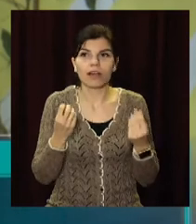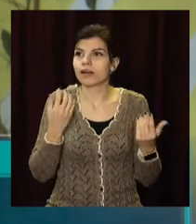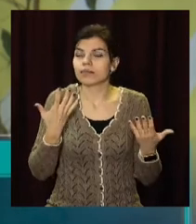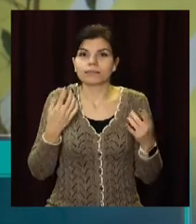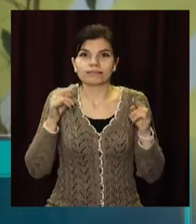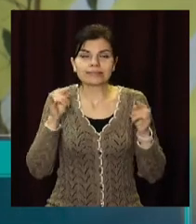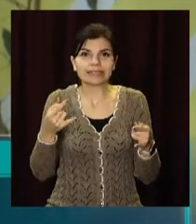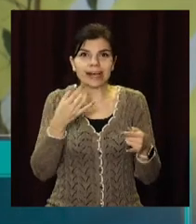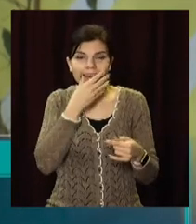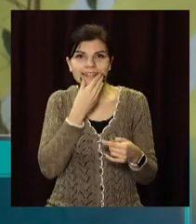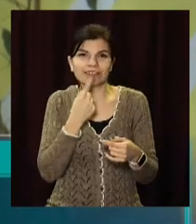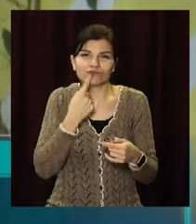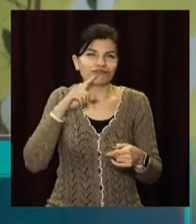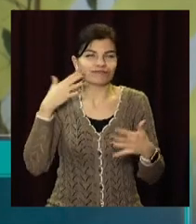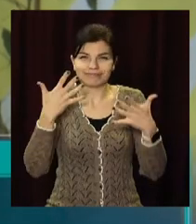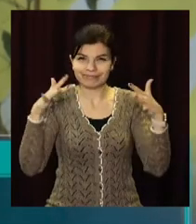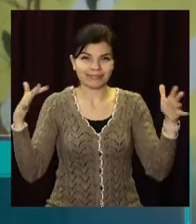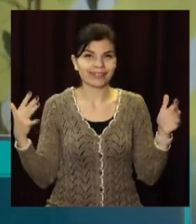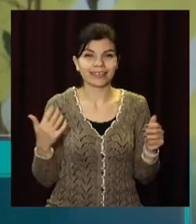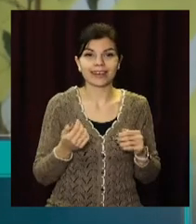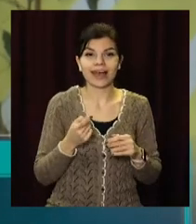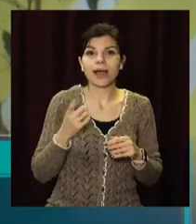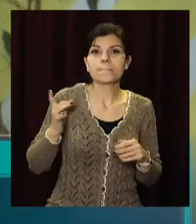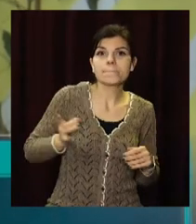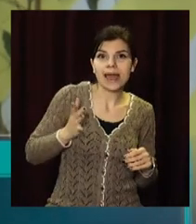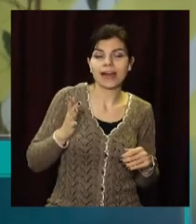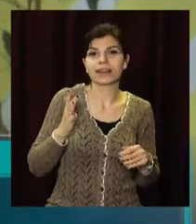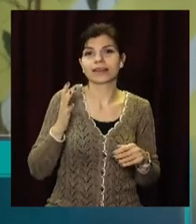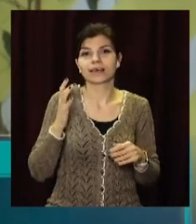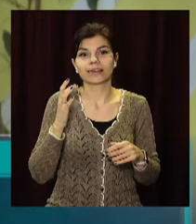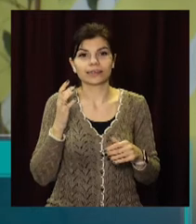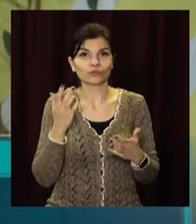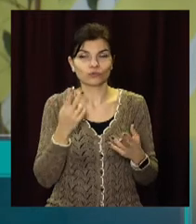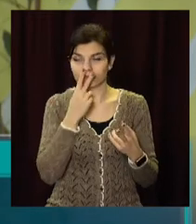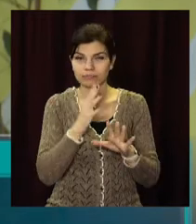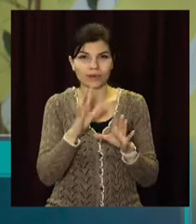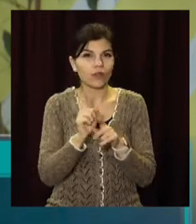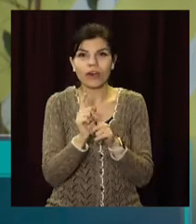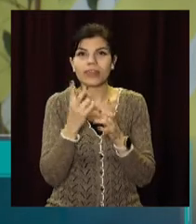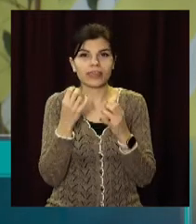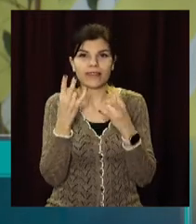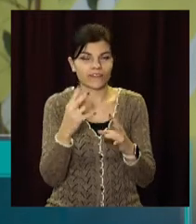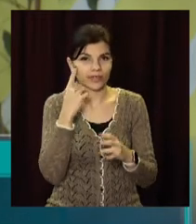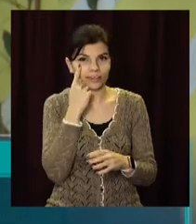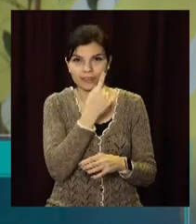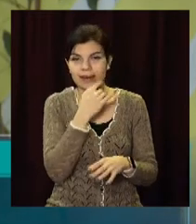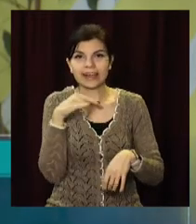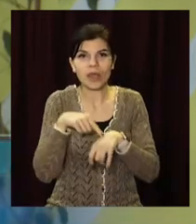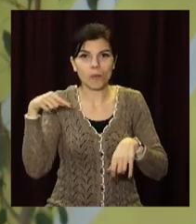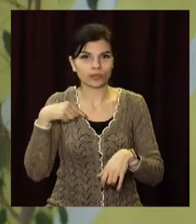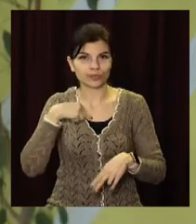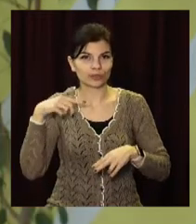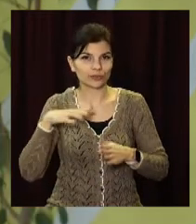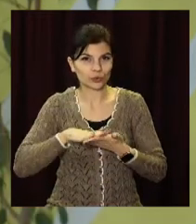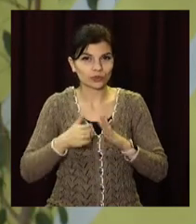яскраве, контраст яскравого і білого, також, що не шкодить навіть зору і емоційному стану.